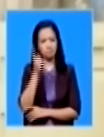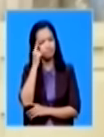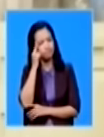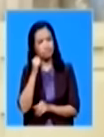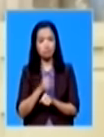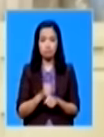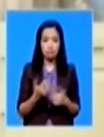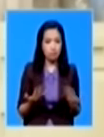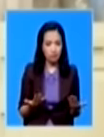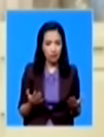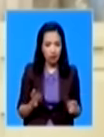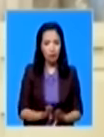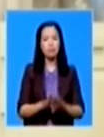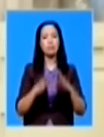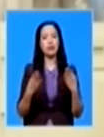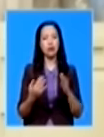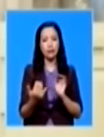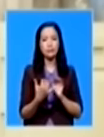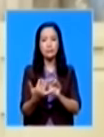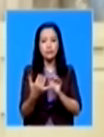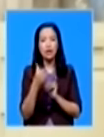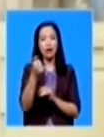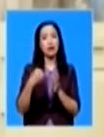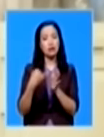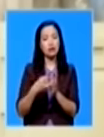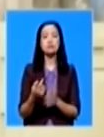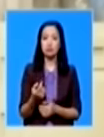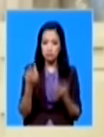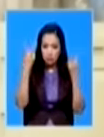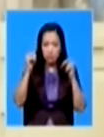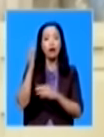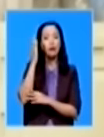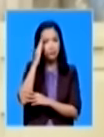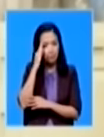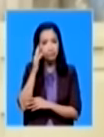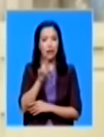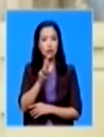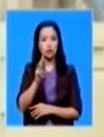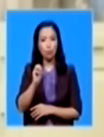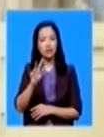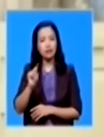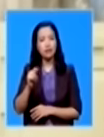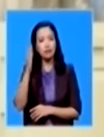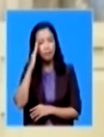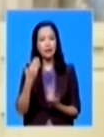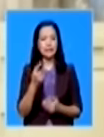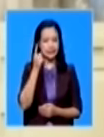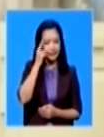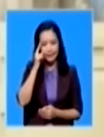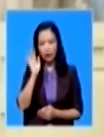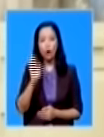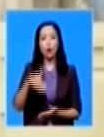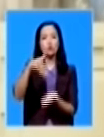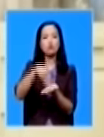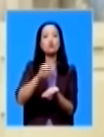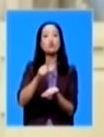ไงเขาจะเปิดช่องทางสื่อสารระหว่างเรากับเขาให้ได้โดยเฉพาะยิ่งนายกรัฐมนตรีรับทราบก็นึกถึงว่าจะใช้ที่ไหนดีก็ปรากฏว่ามันมีเรื่องศูนย์ดำรง